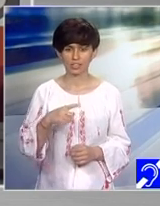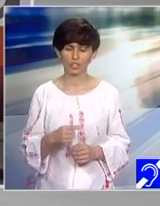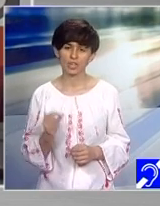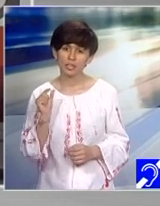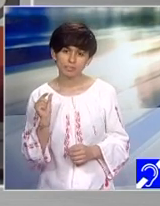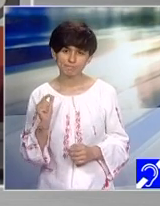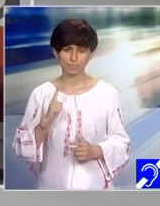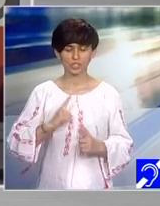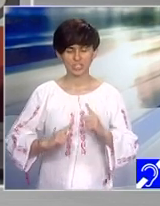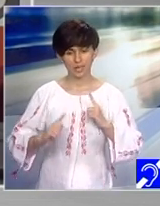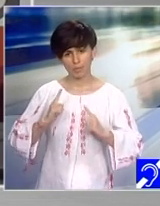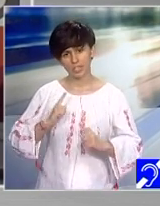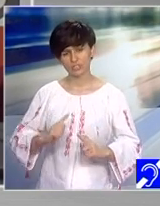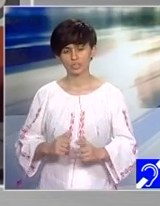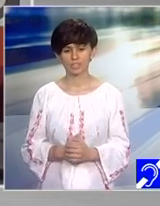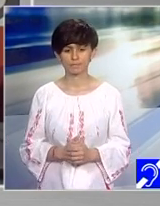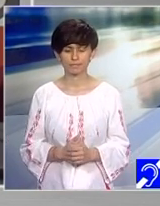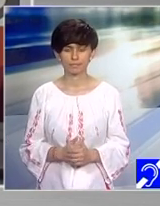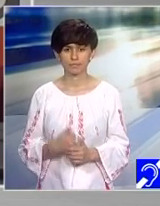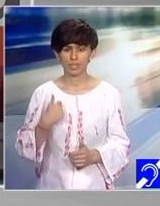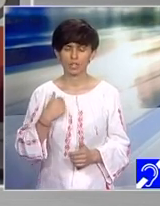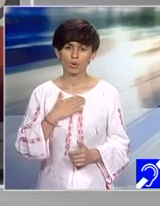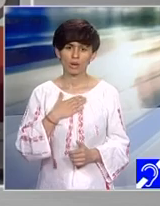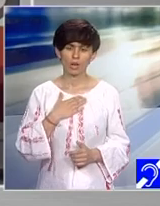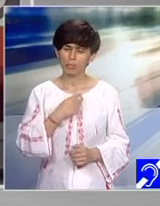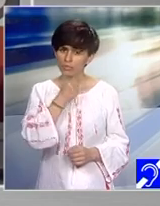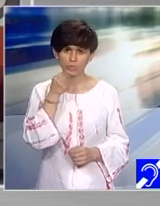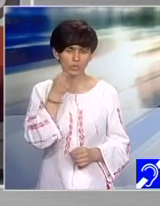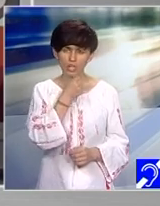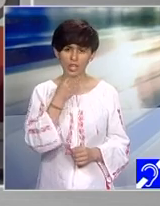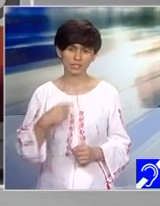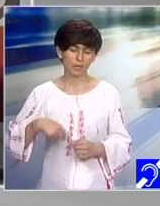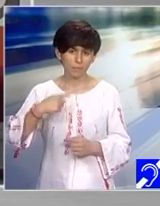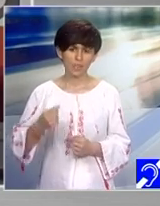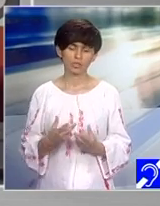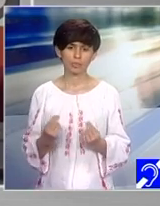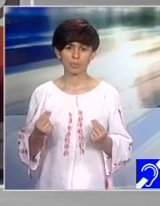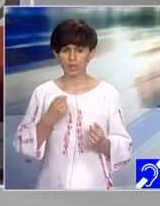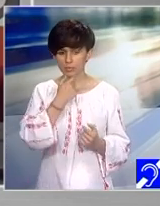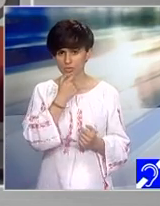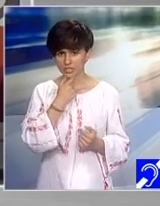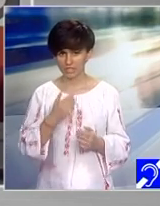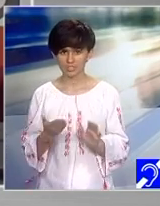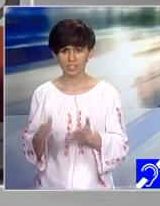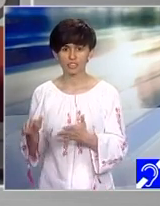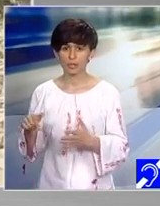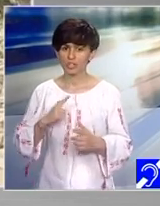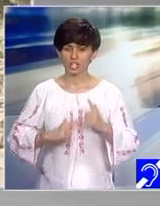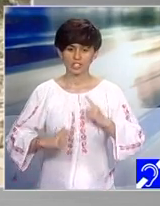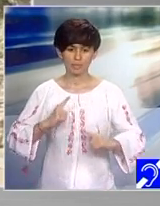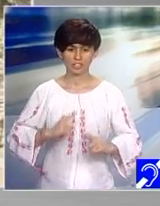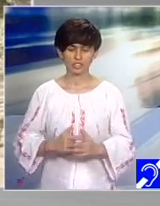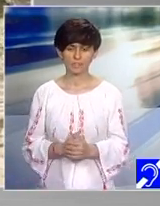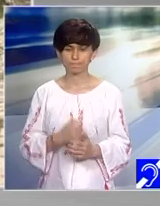și mie mi s-a evit ocazia după ani și ani să mă apuc de această pasiune. Și